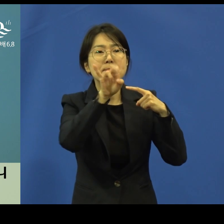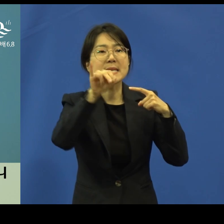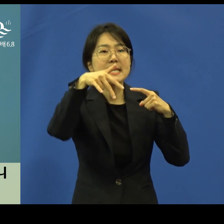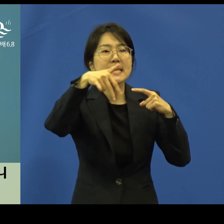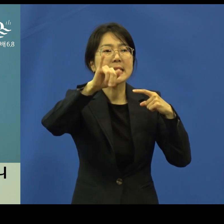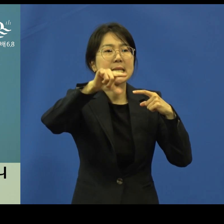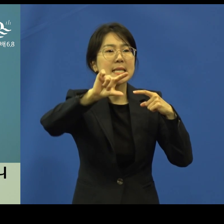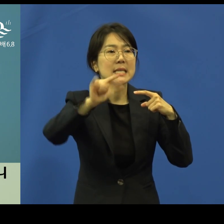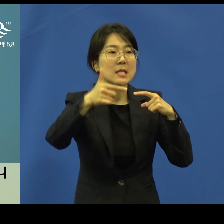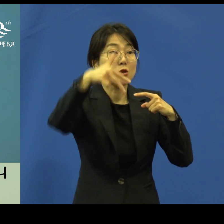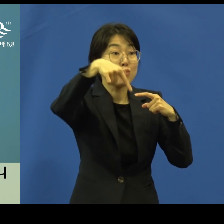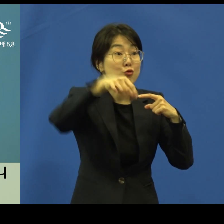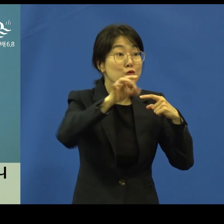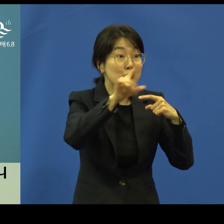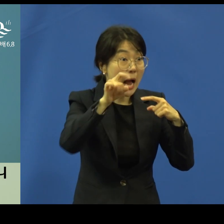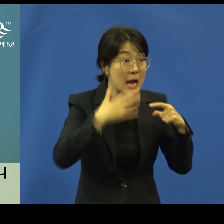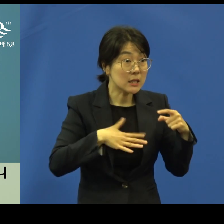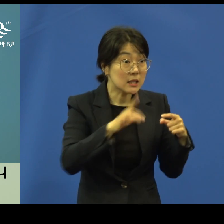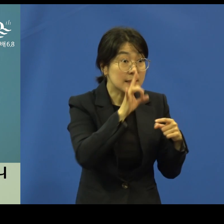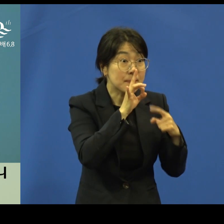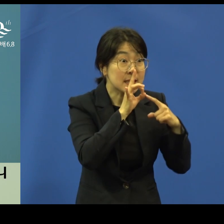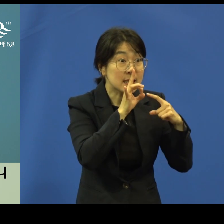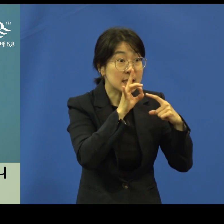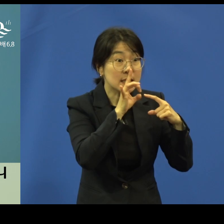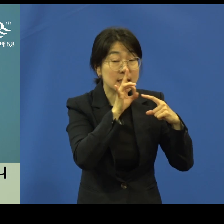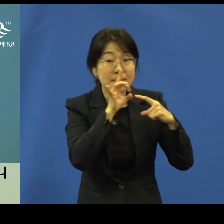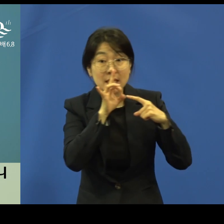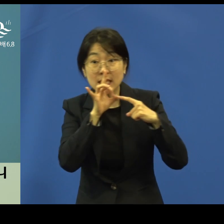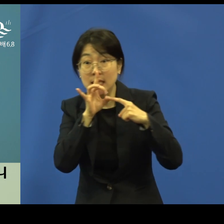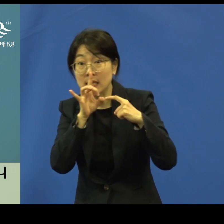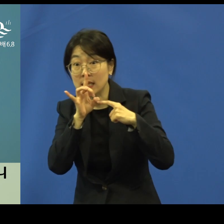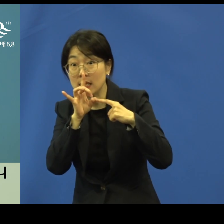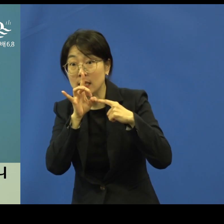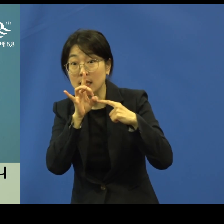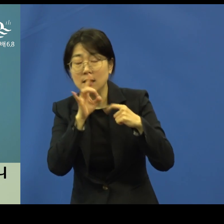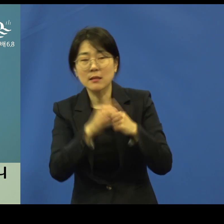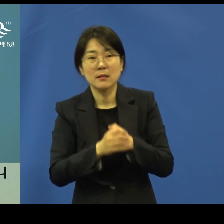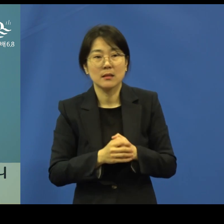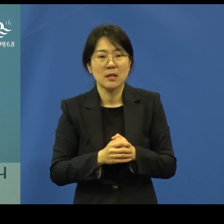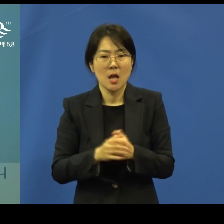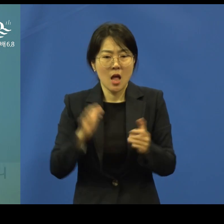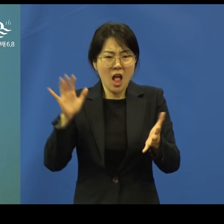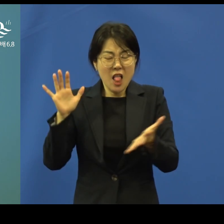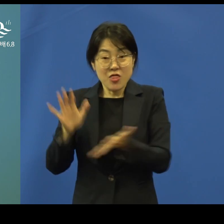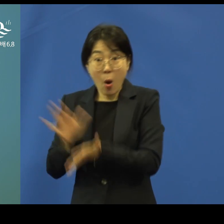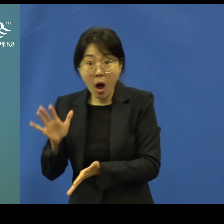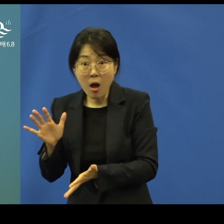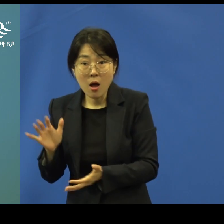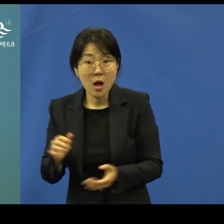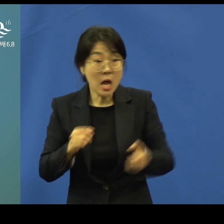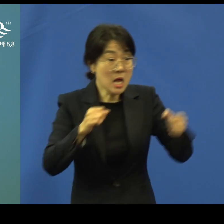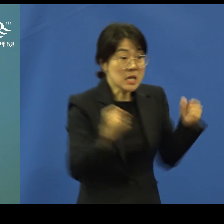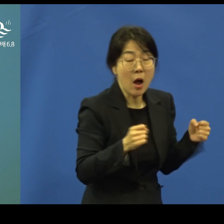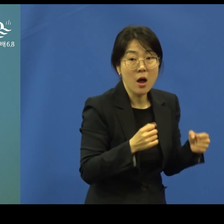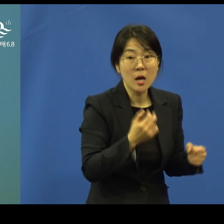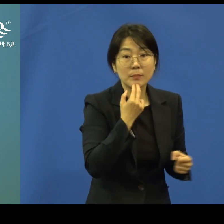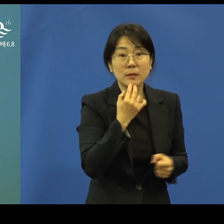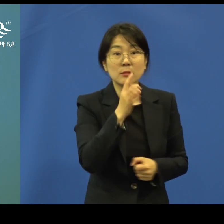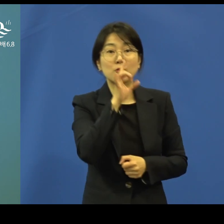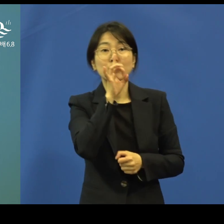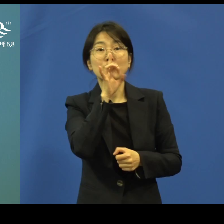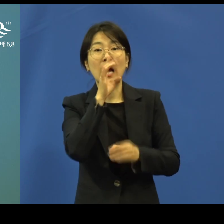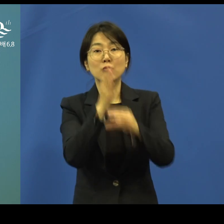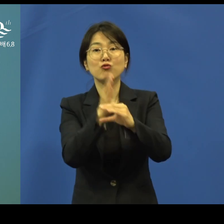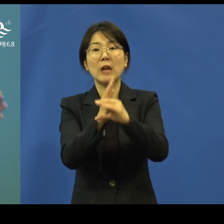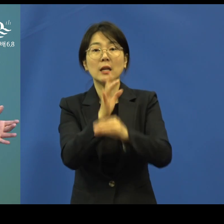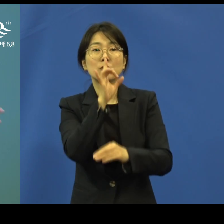아니하니 내 입에서 너를 토하여 버리리라. 이거는 굉장히 심각한 거죠. 그러니까 라오디게아 교회를 주님이 보시면서 교회에